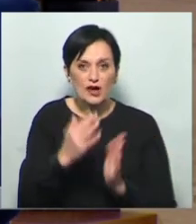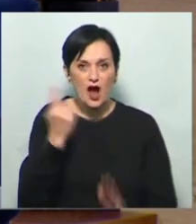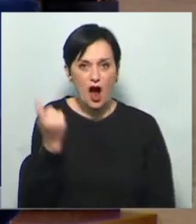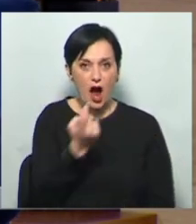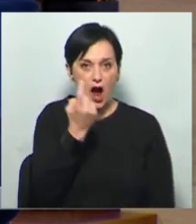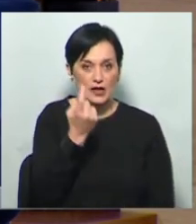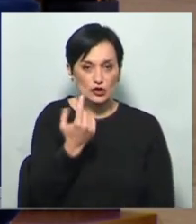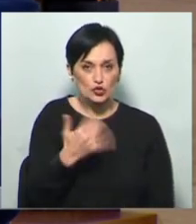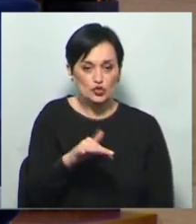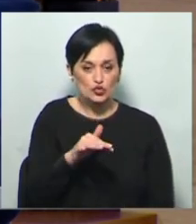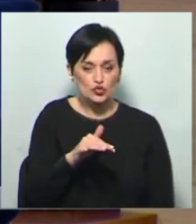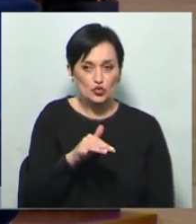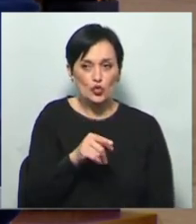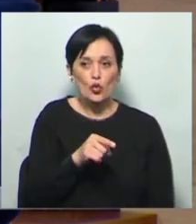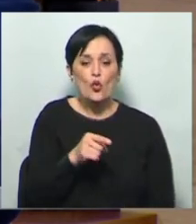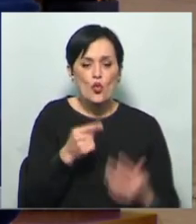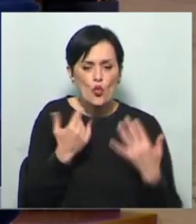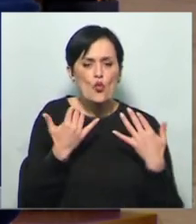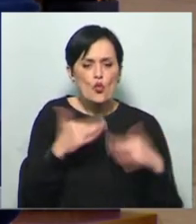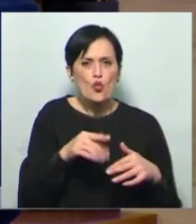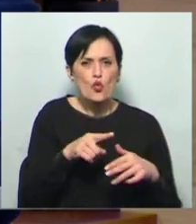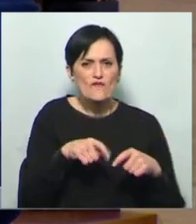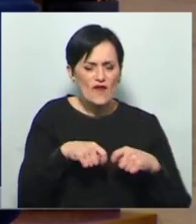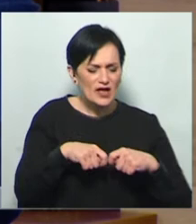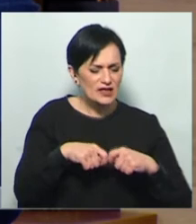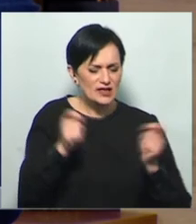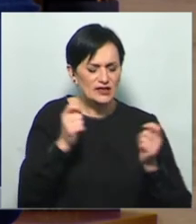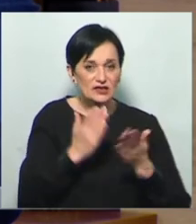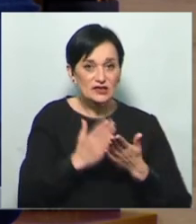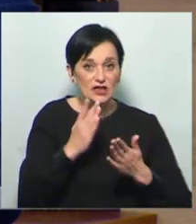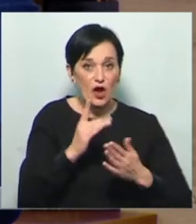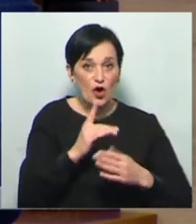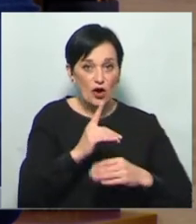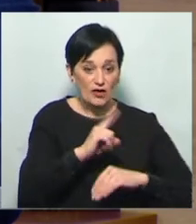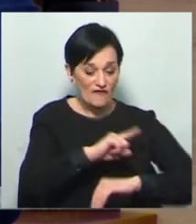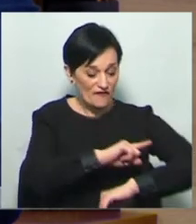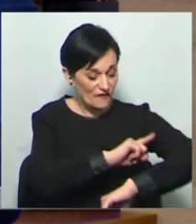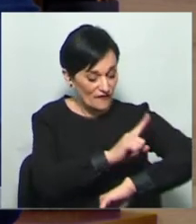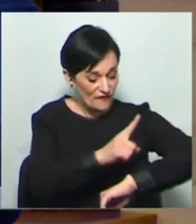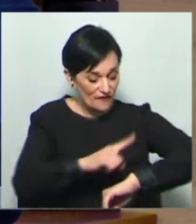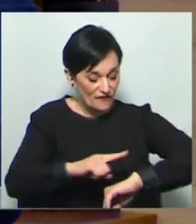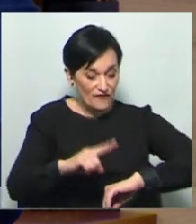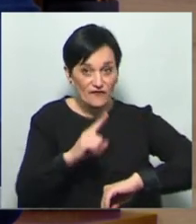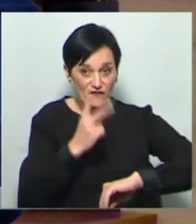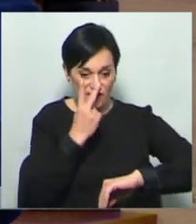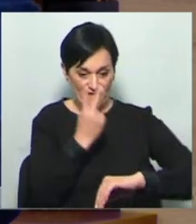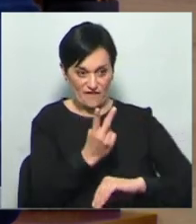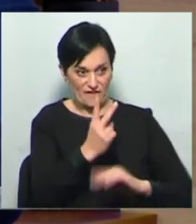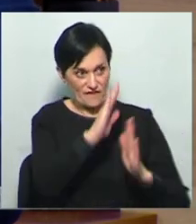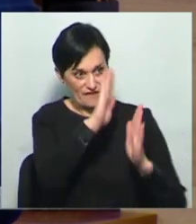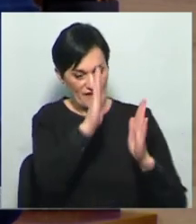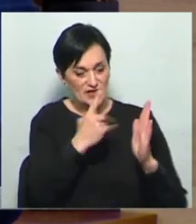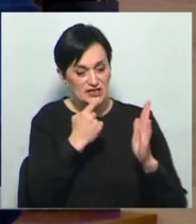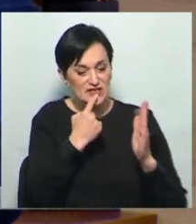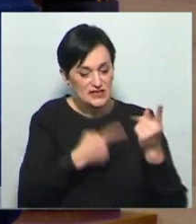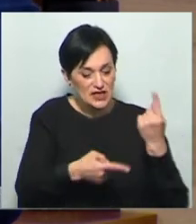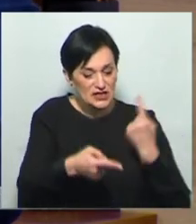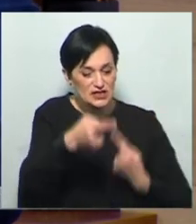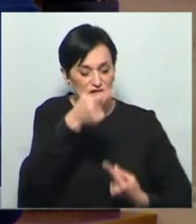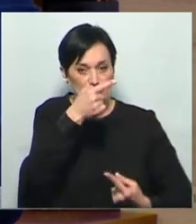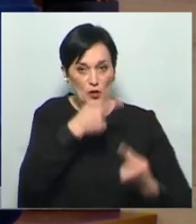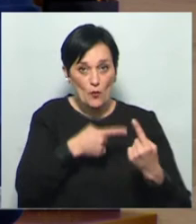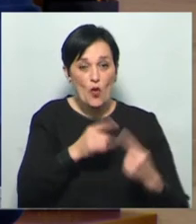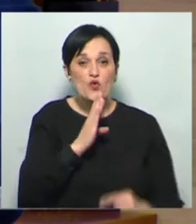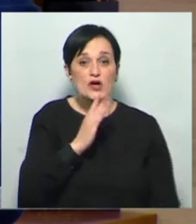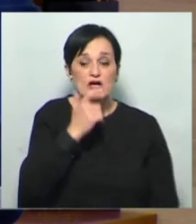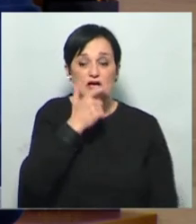ანუ იმდენად არის უკვე დარღვეული ზედაპირულ ვენებში სისხლის მიმოქცევა და ქალბატონისთვის